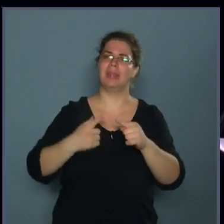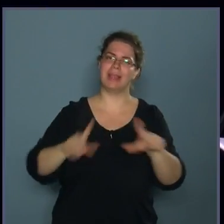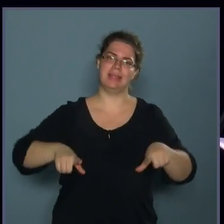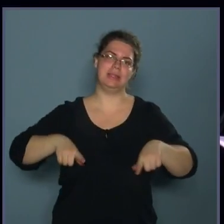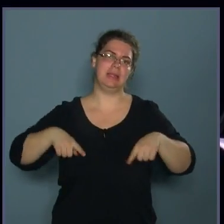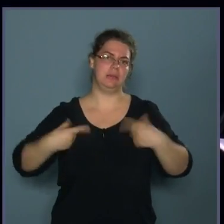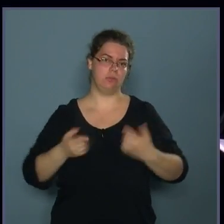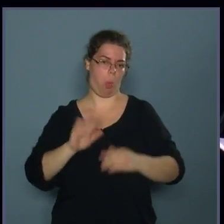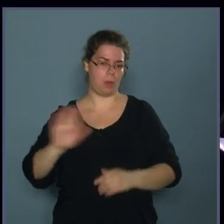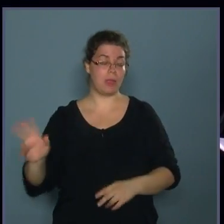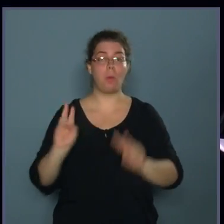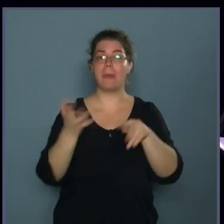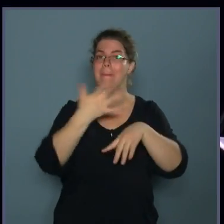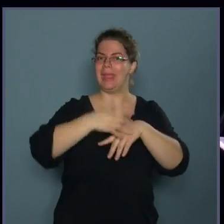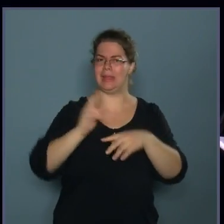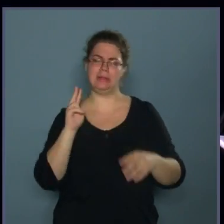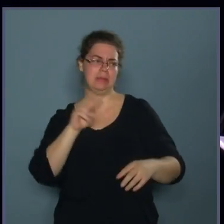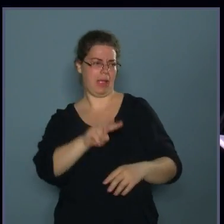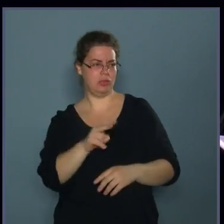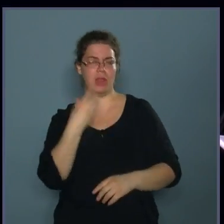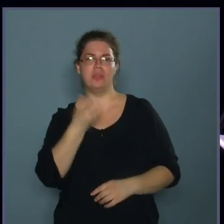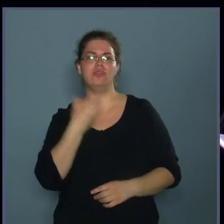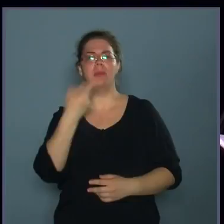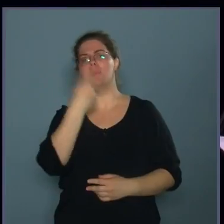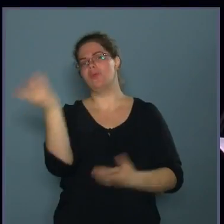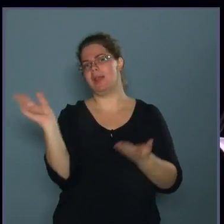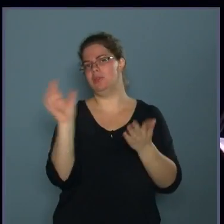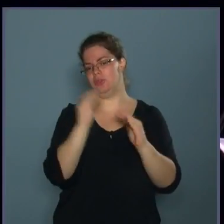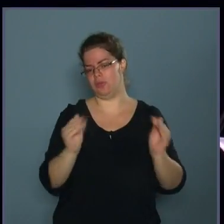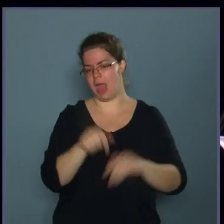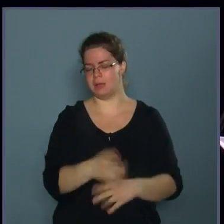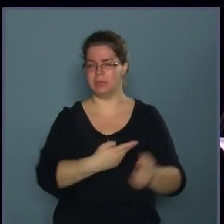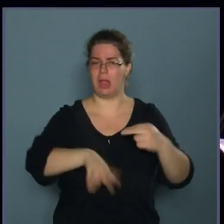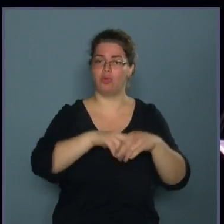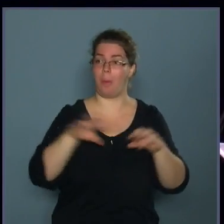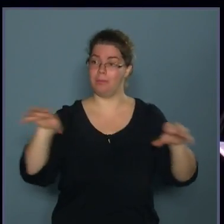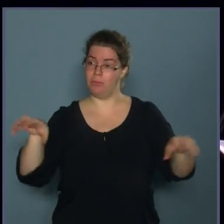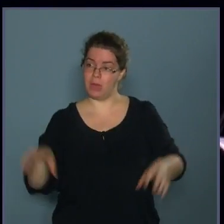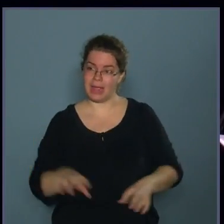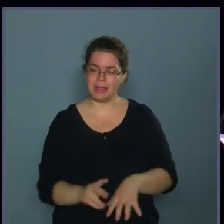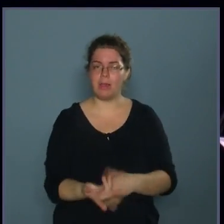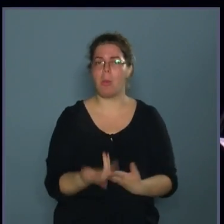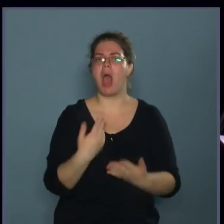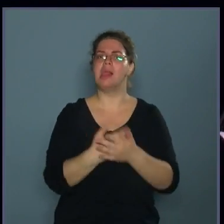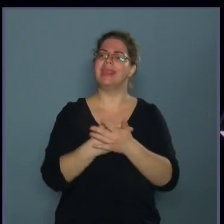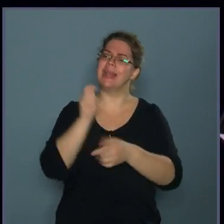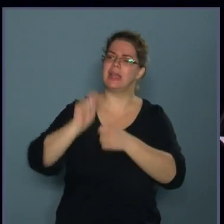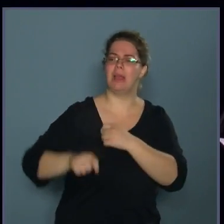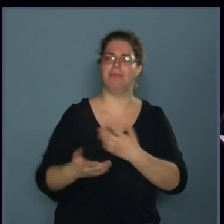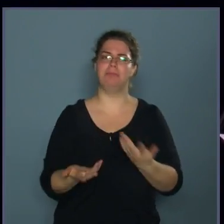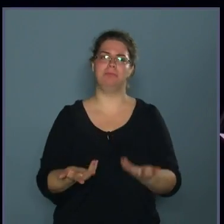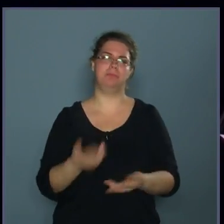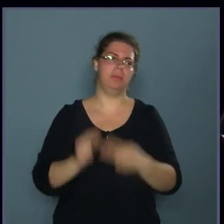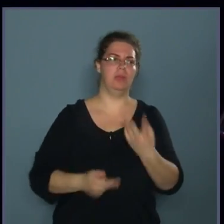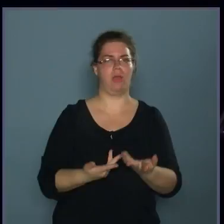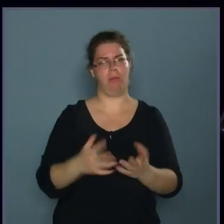számára, hogy példaként tekintve a Csili Művelődési Házra minél több régióban legyenek képesek megteremteni